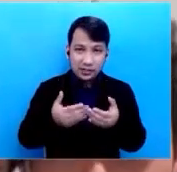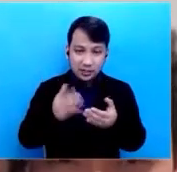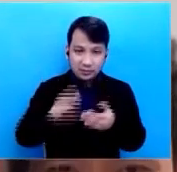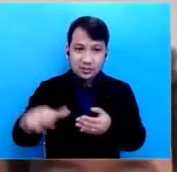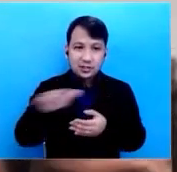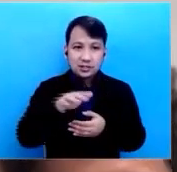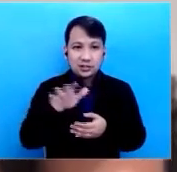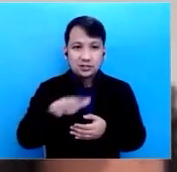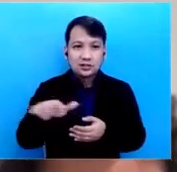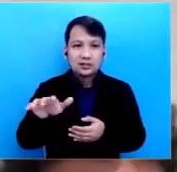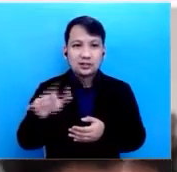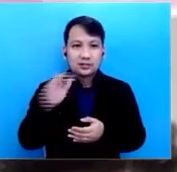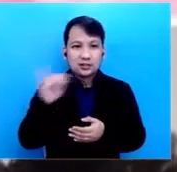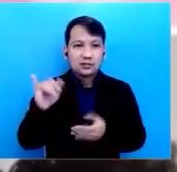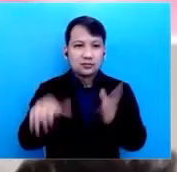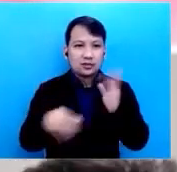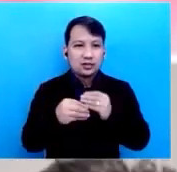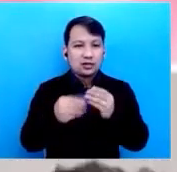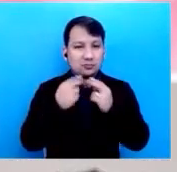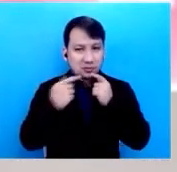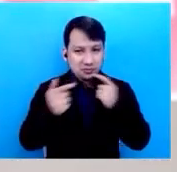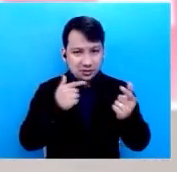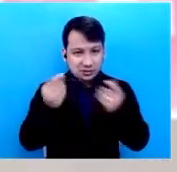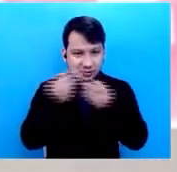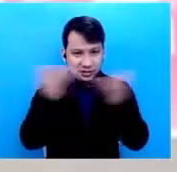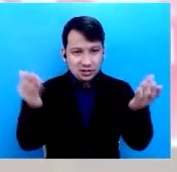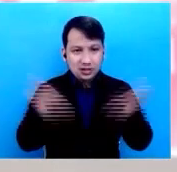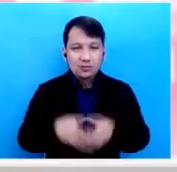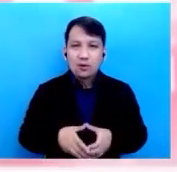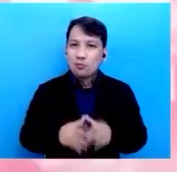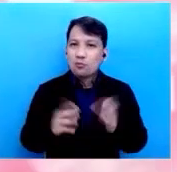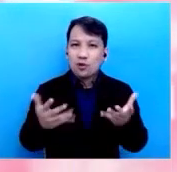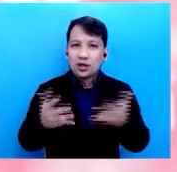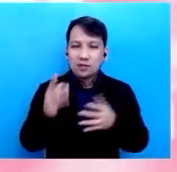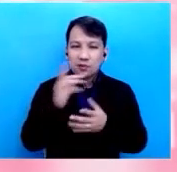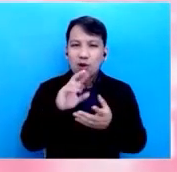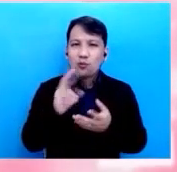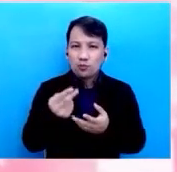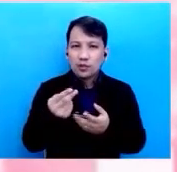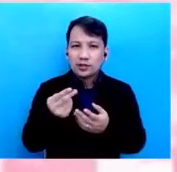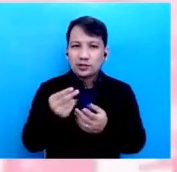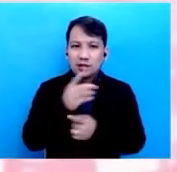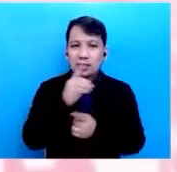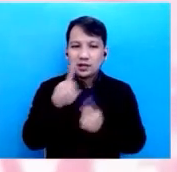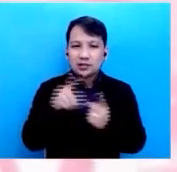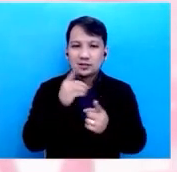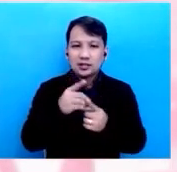at Ye-jin sa mga pagbating ito, pero wala pang detalye kung kailan ang mismong